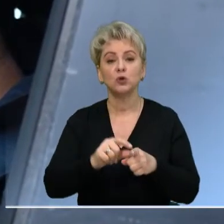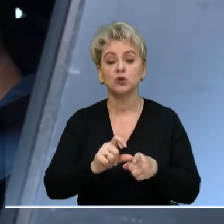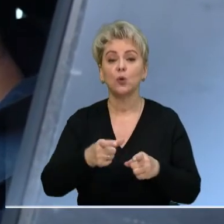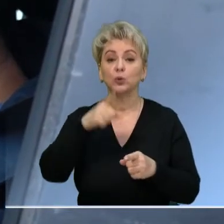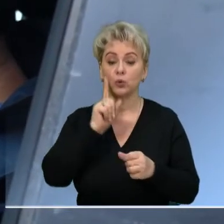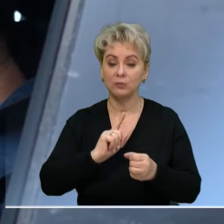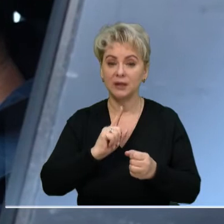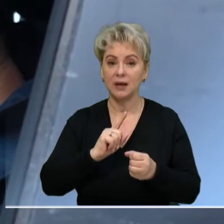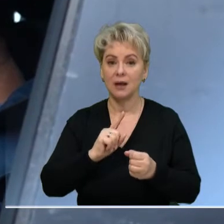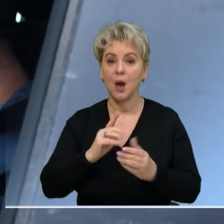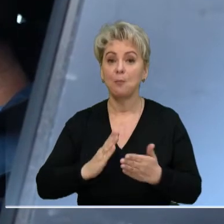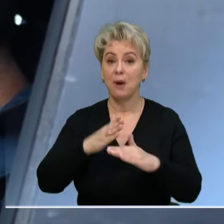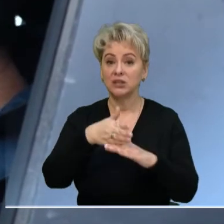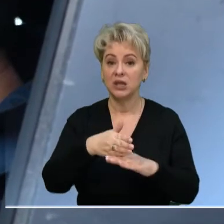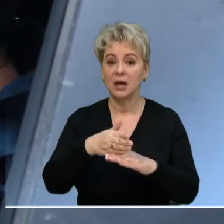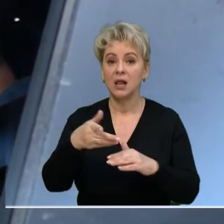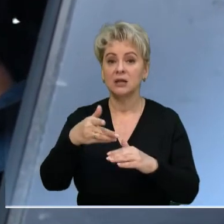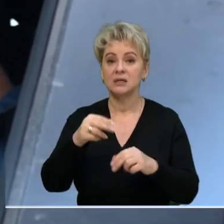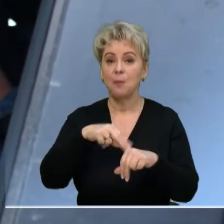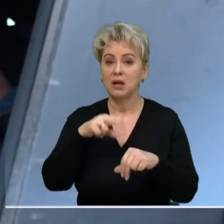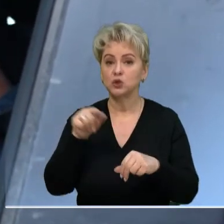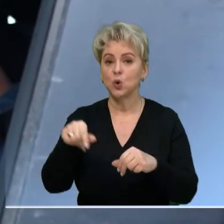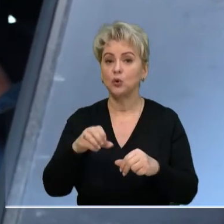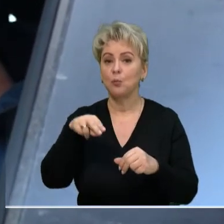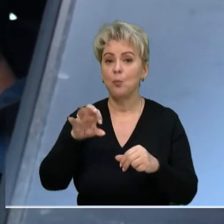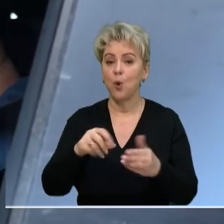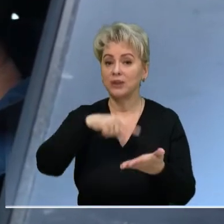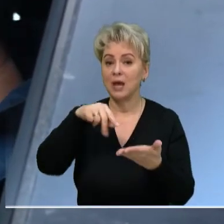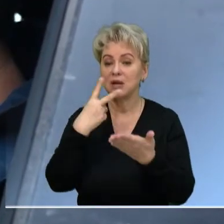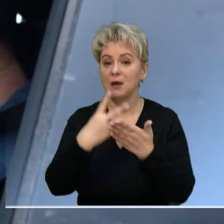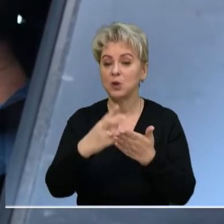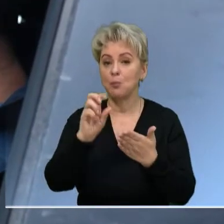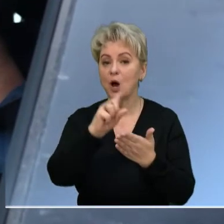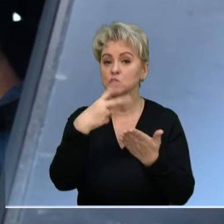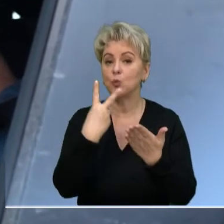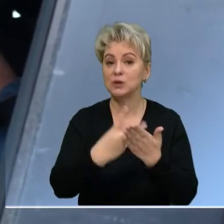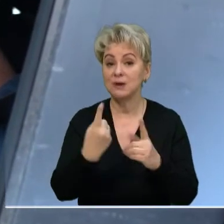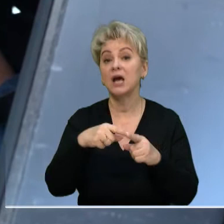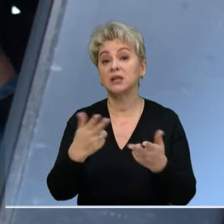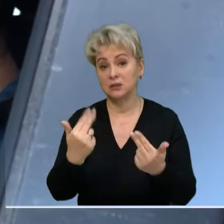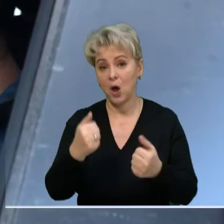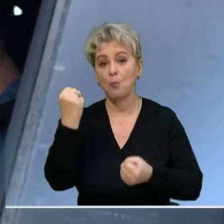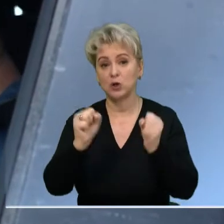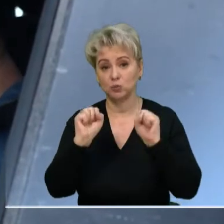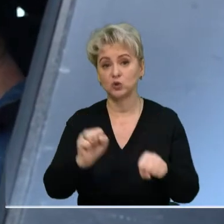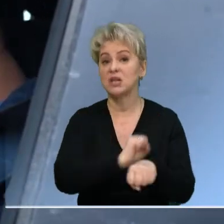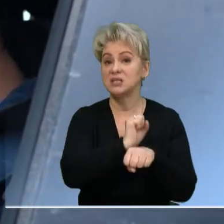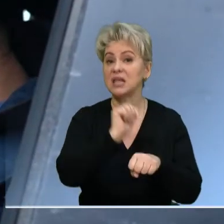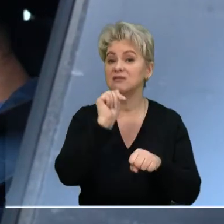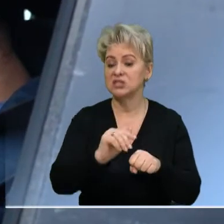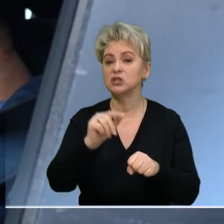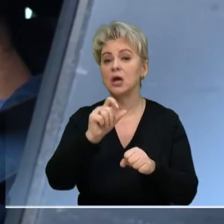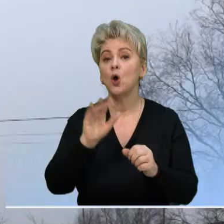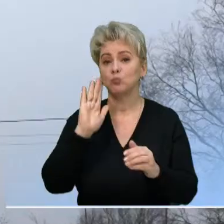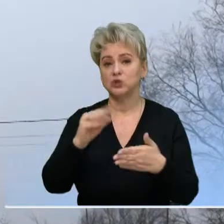удобно. Подъехал сотрудник, он даже по номерам видит, в базу зашел, что эта машина может здесь парковаться.